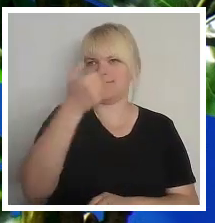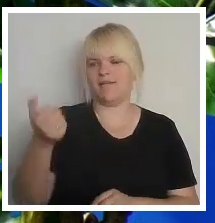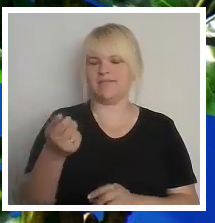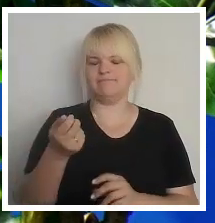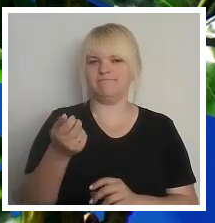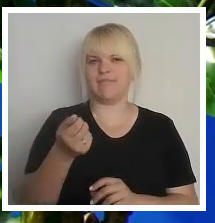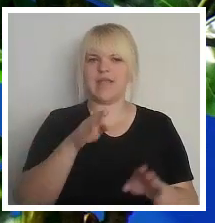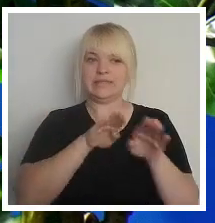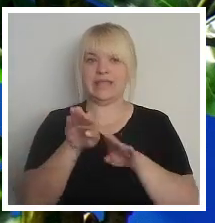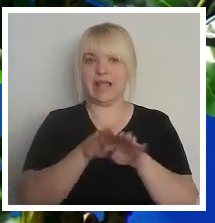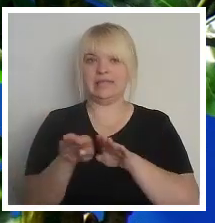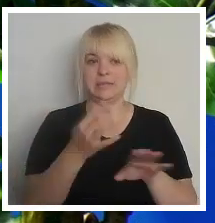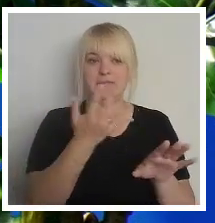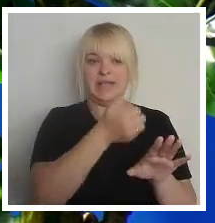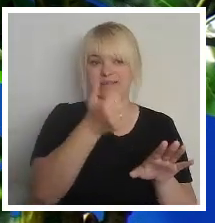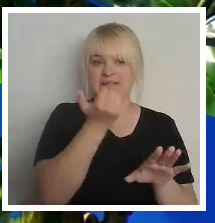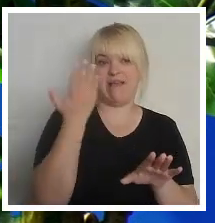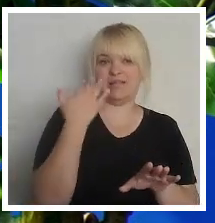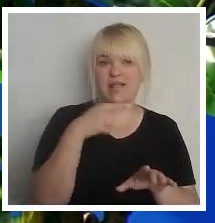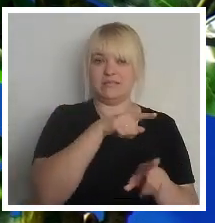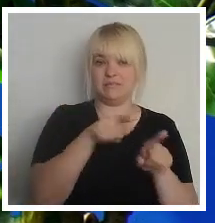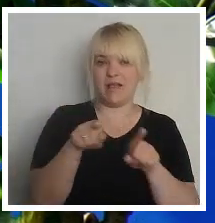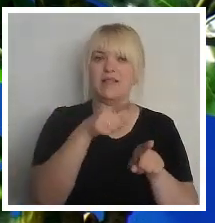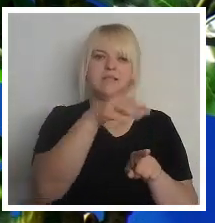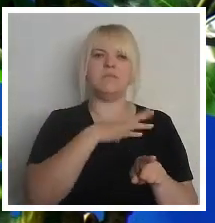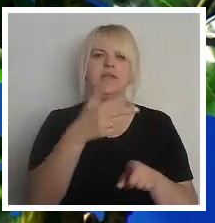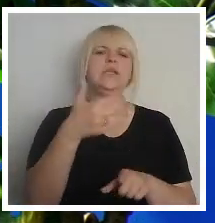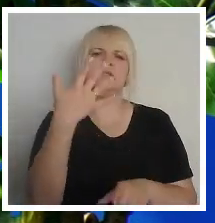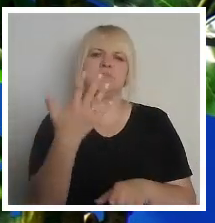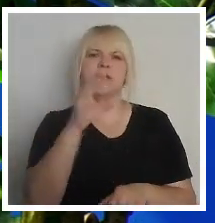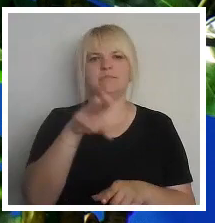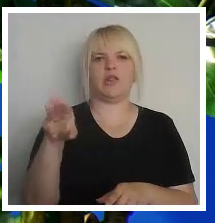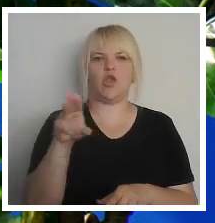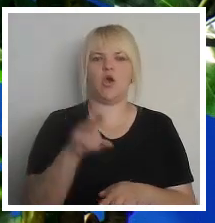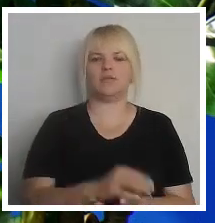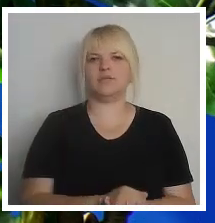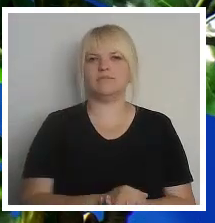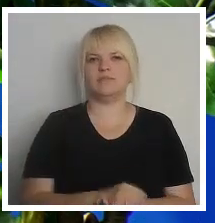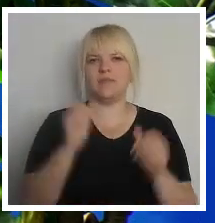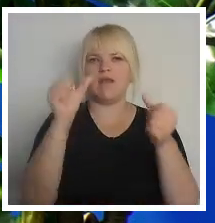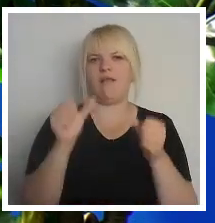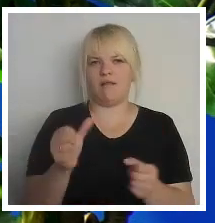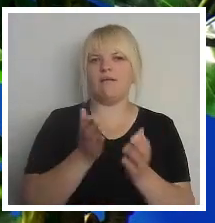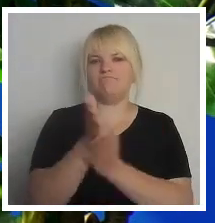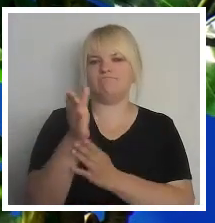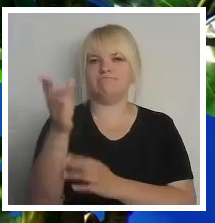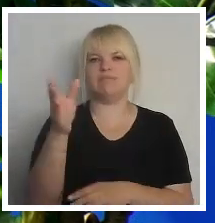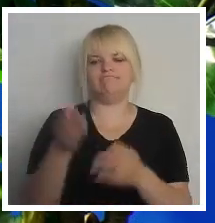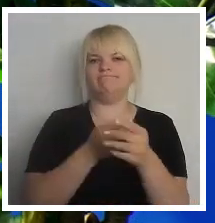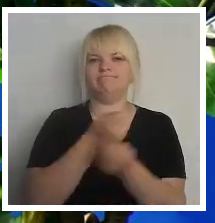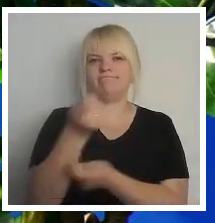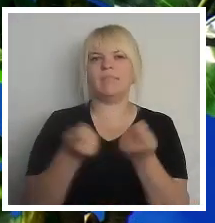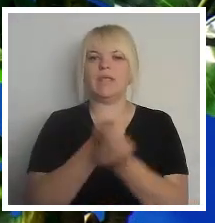salīdzinājumam ar 5 gadus apakaļ, tie bija 35 miljoni. reklāmas tirgus. Respektīvi, tā ir tā